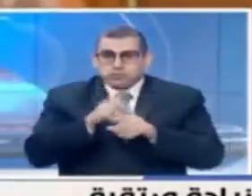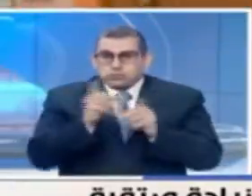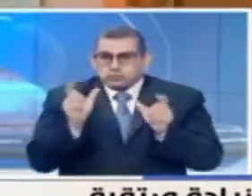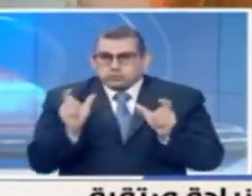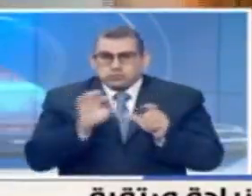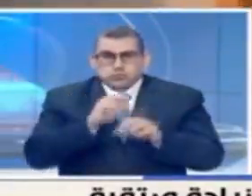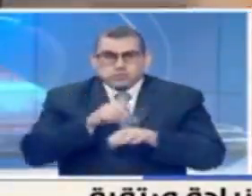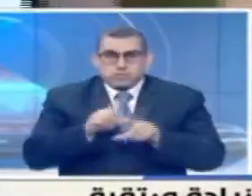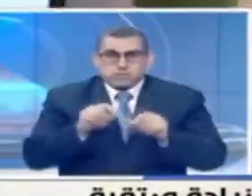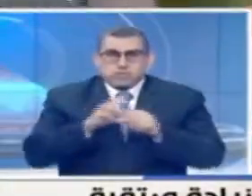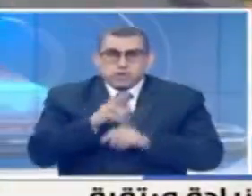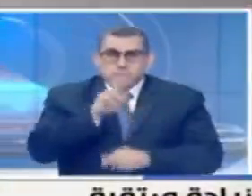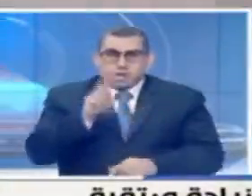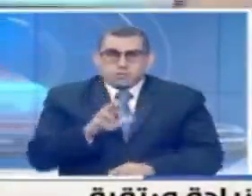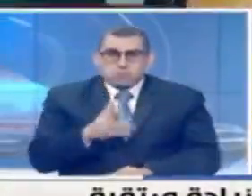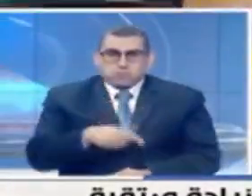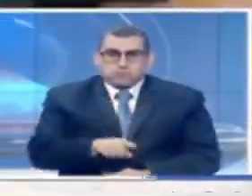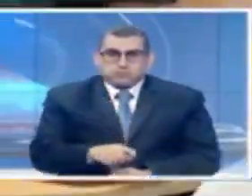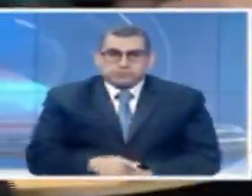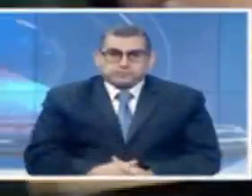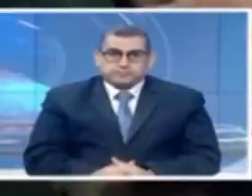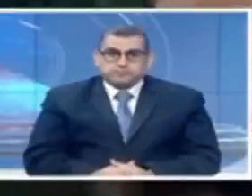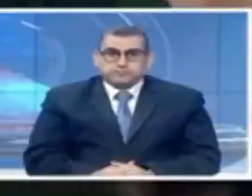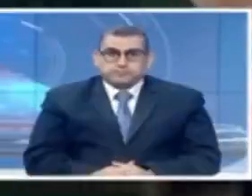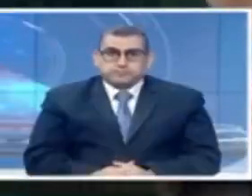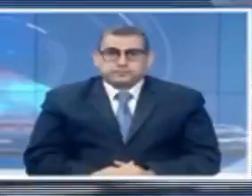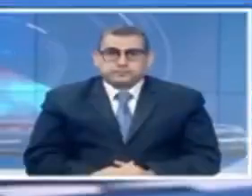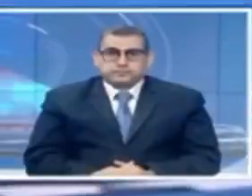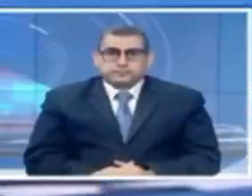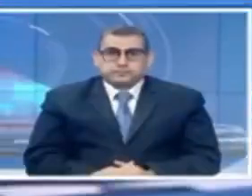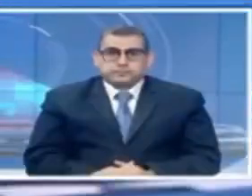في الإصابات بمتحور كورونا.